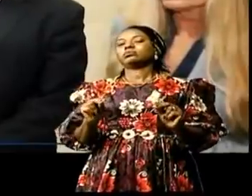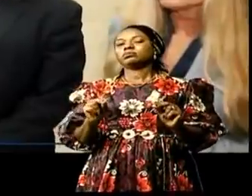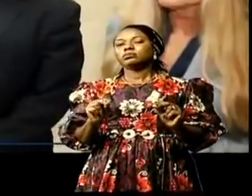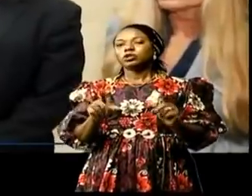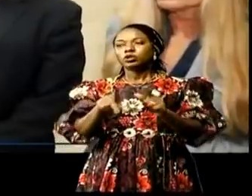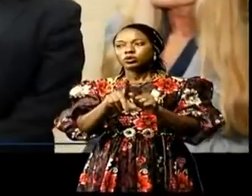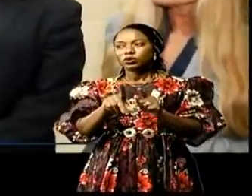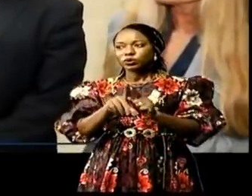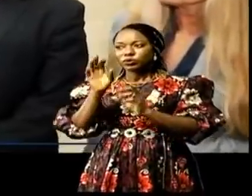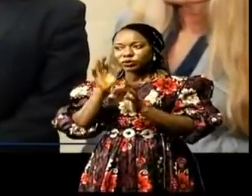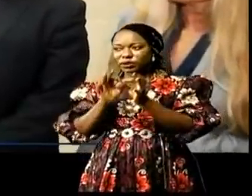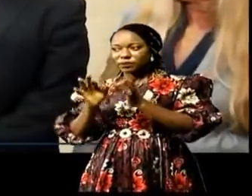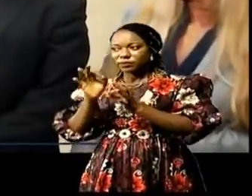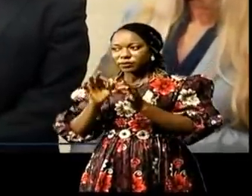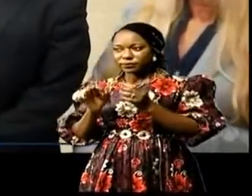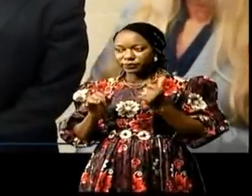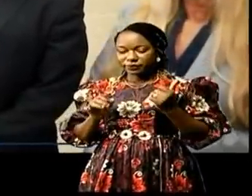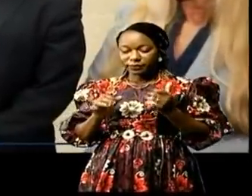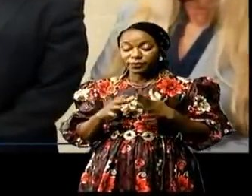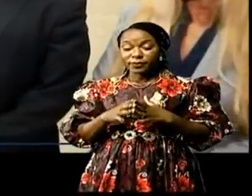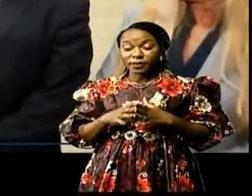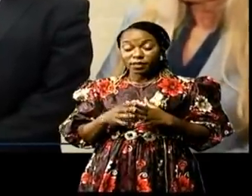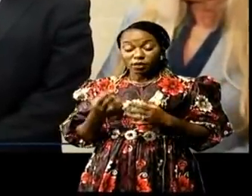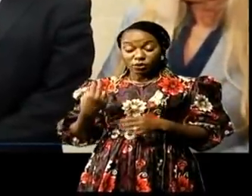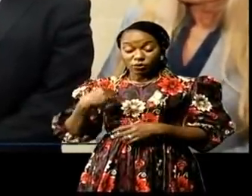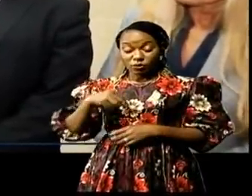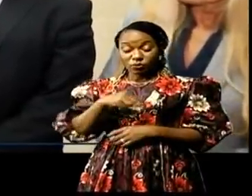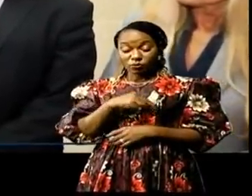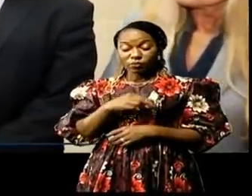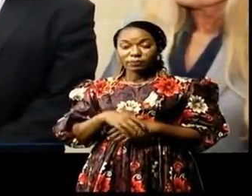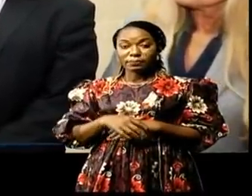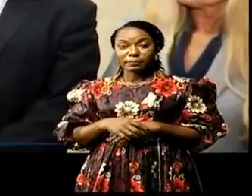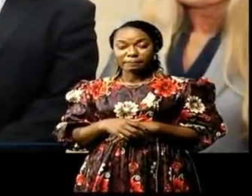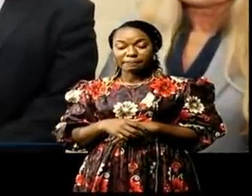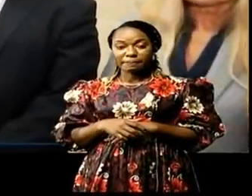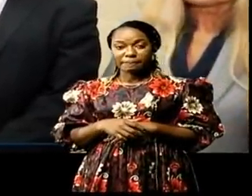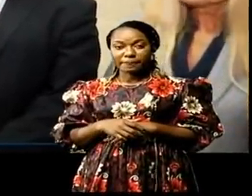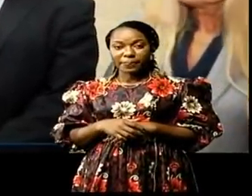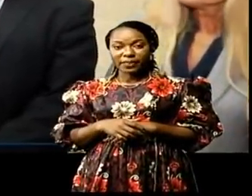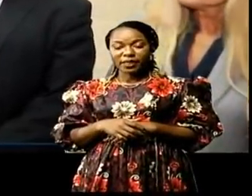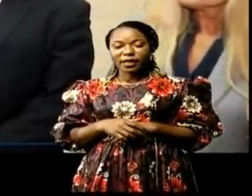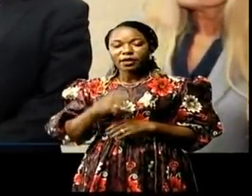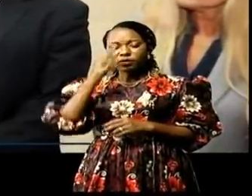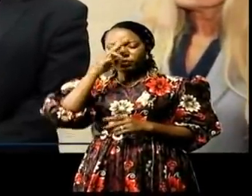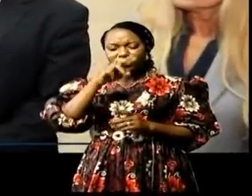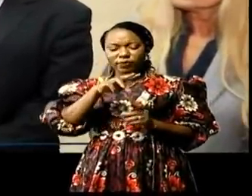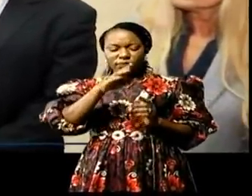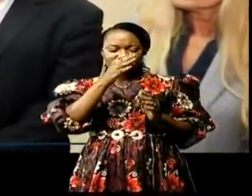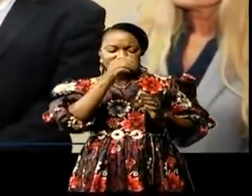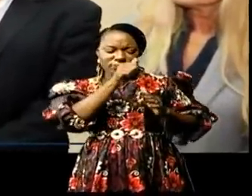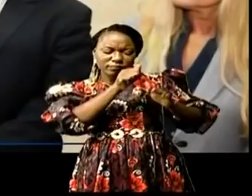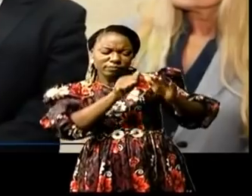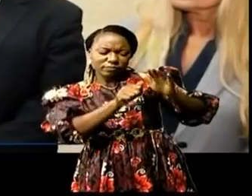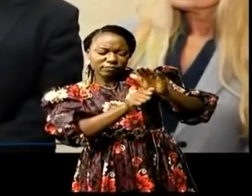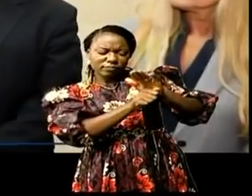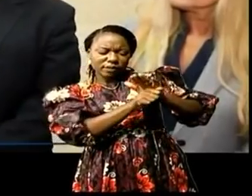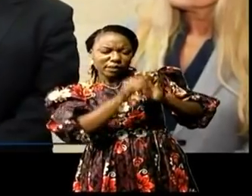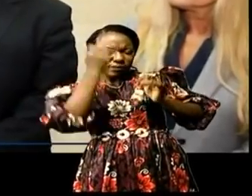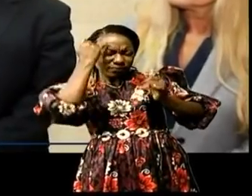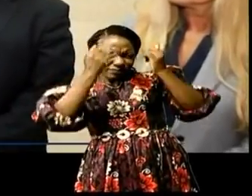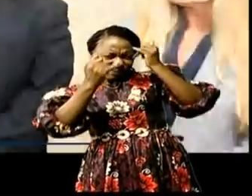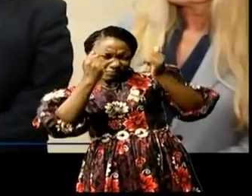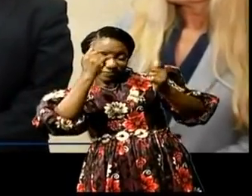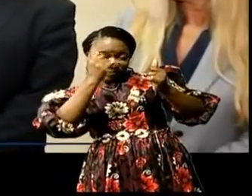Leur offre s'articule sur la conservation des données, et un